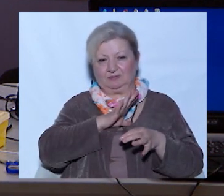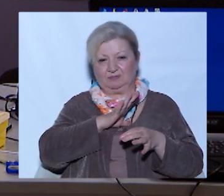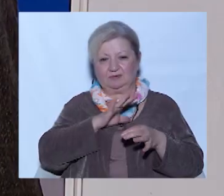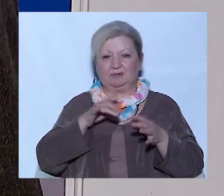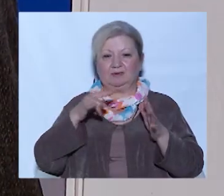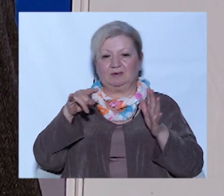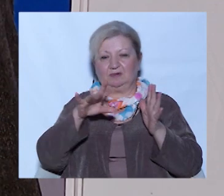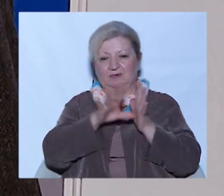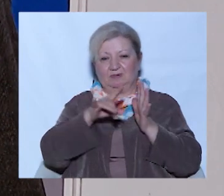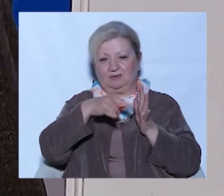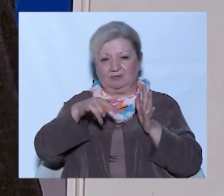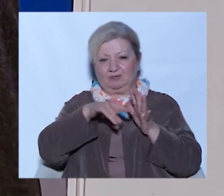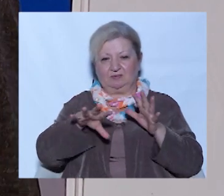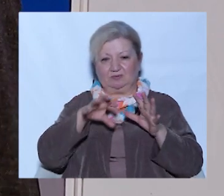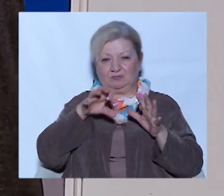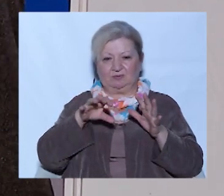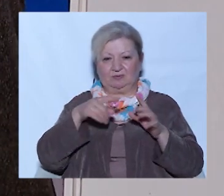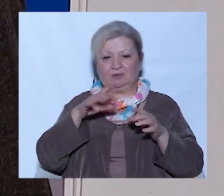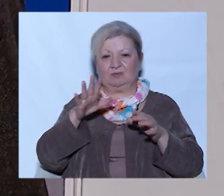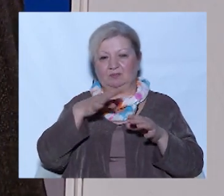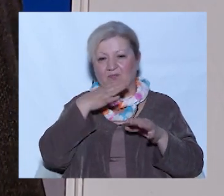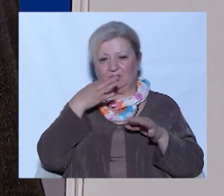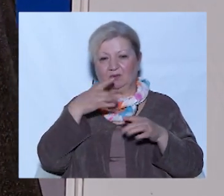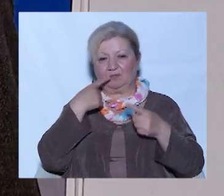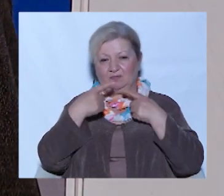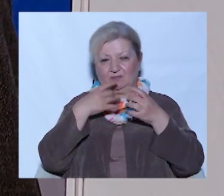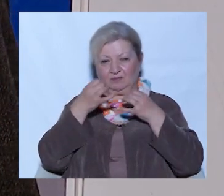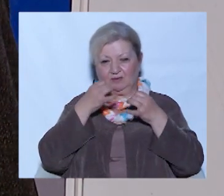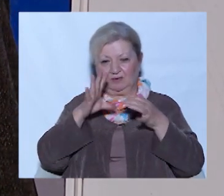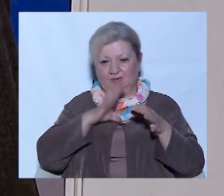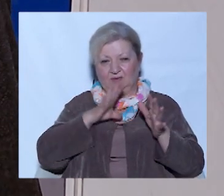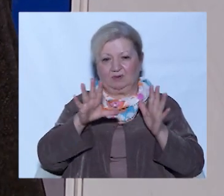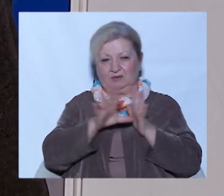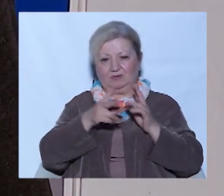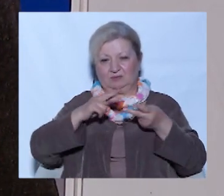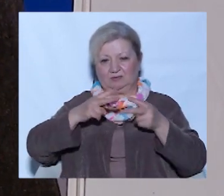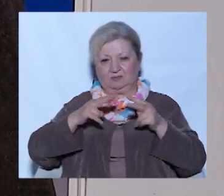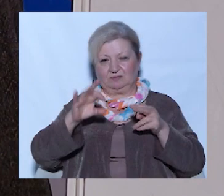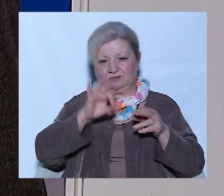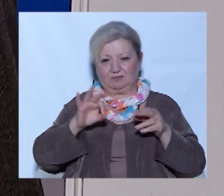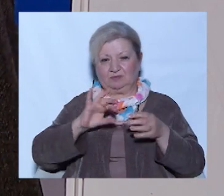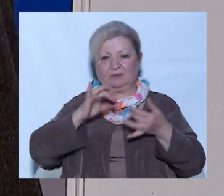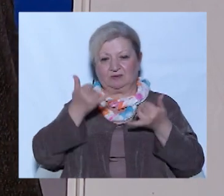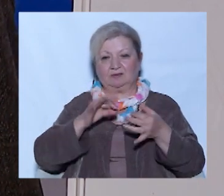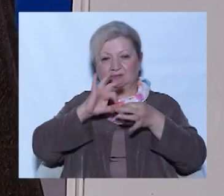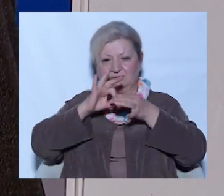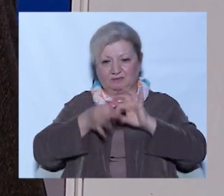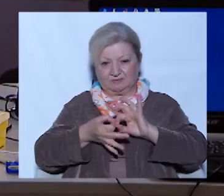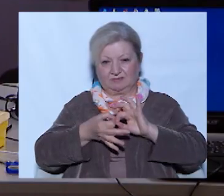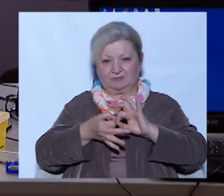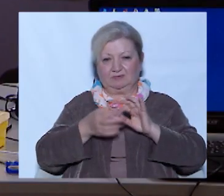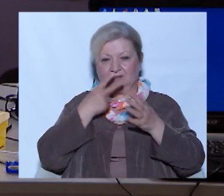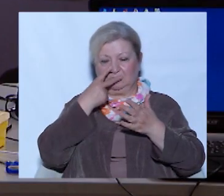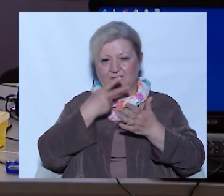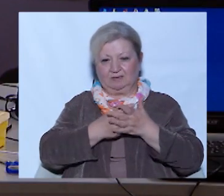ვისაუბრეთ ჩვენ ელექტრომაგნიტურ ინდუქციაზე და ბევრი ვთქვით ცვლადი დენის შესახებ. უფრო